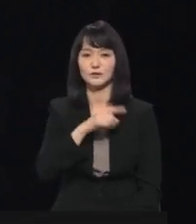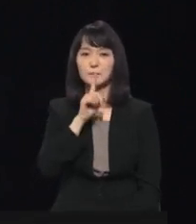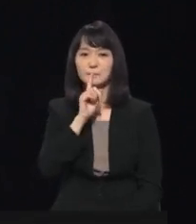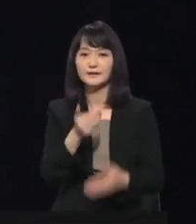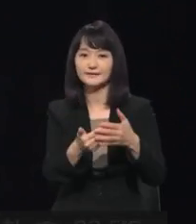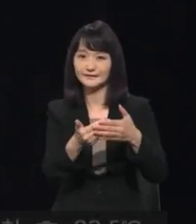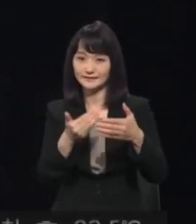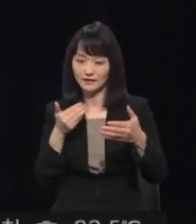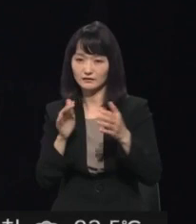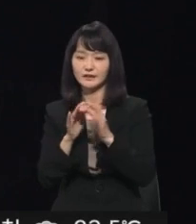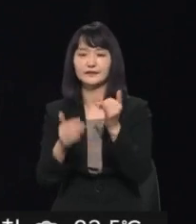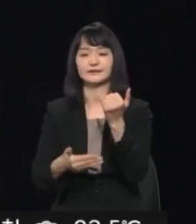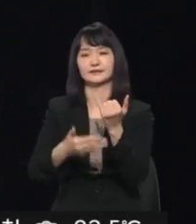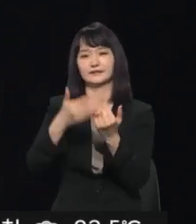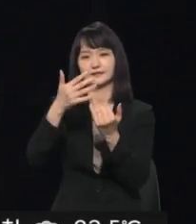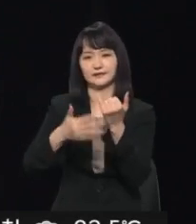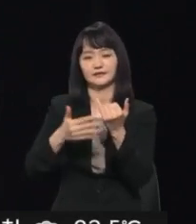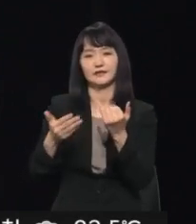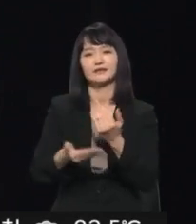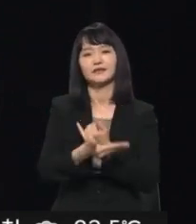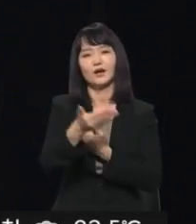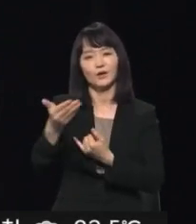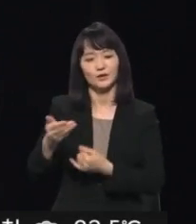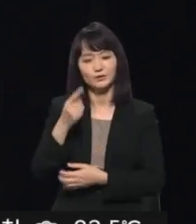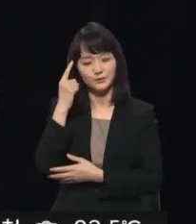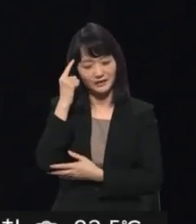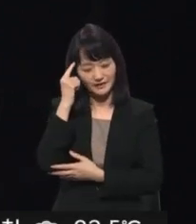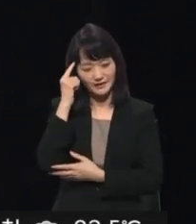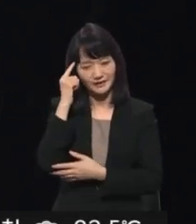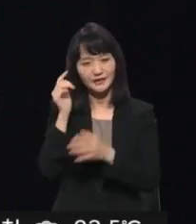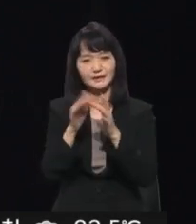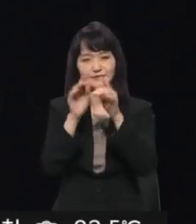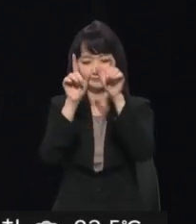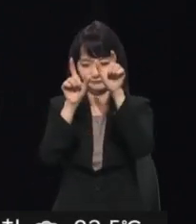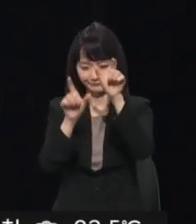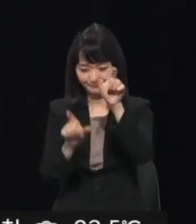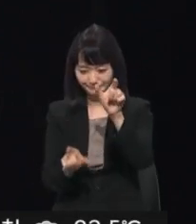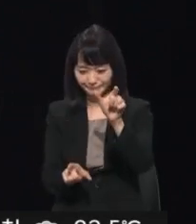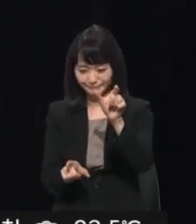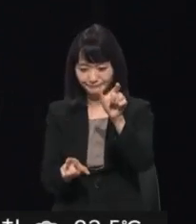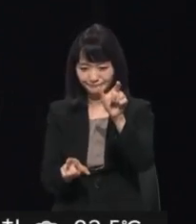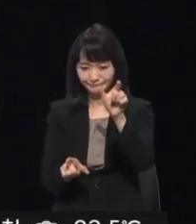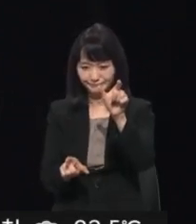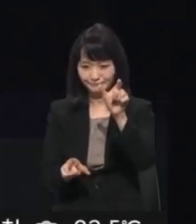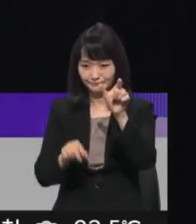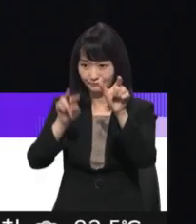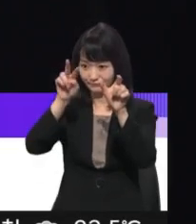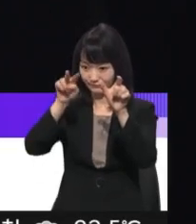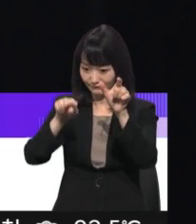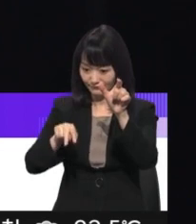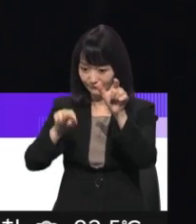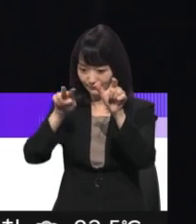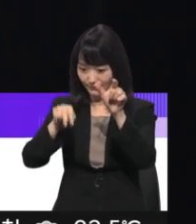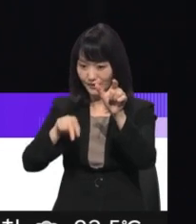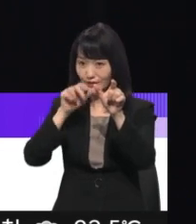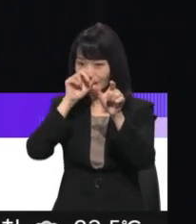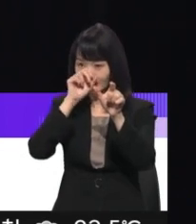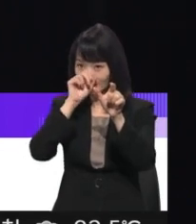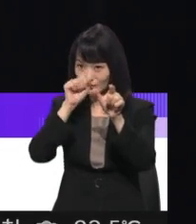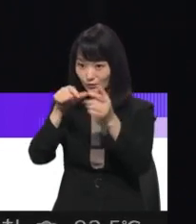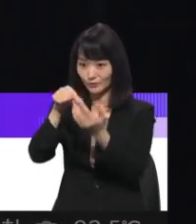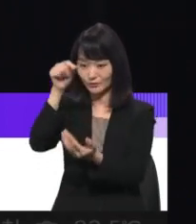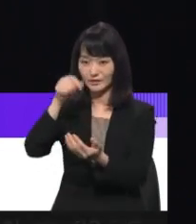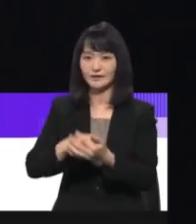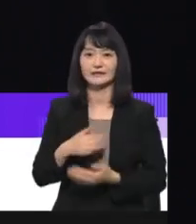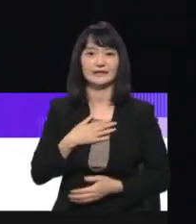말씀드리면 유튜브로 여러분들이 이기헌 댓글 촌철살인 보내시면 저희가 좋은 부분을 좌표는 제가 아니고 맥